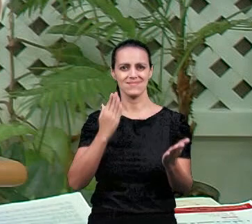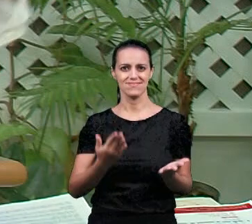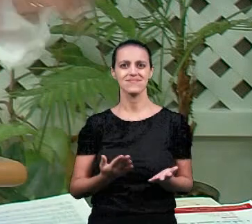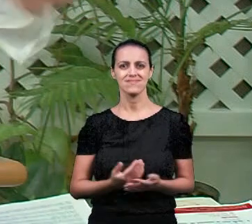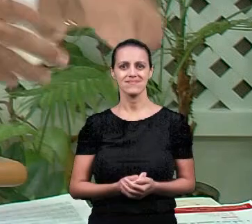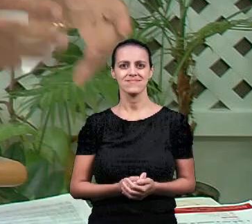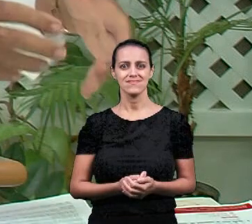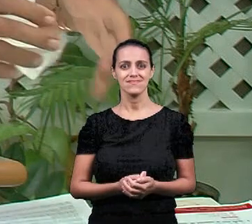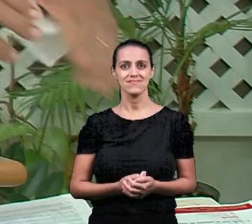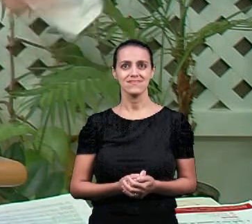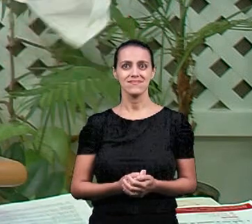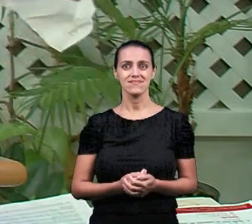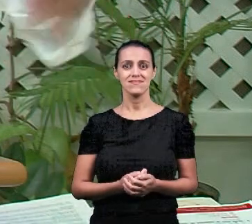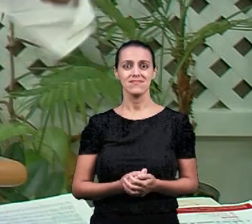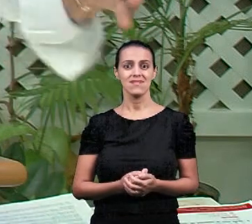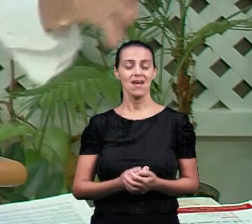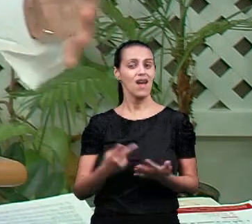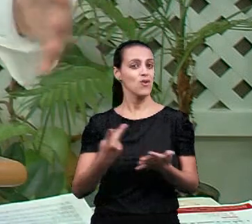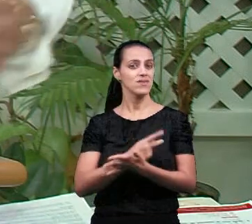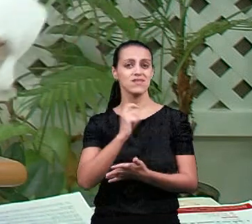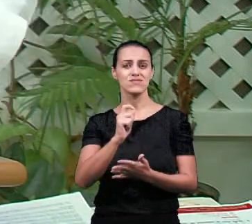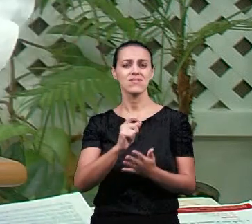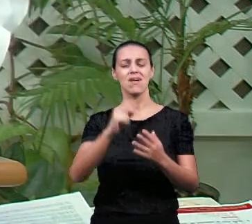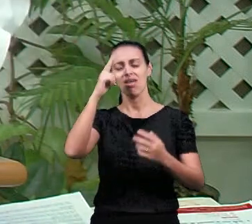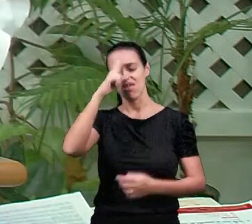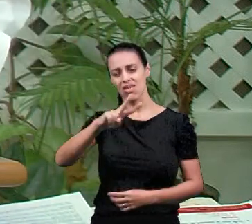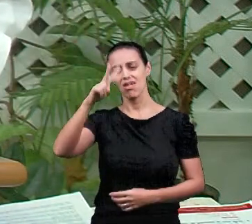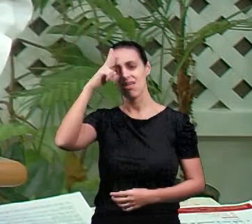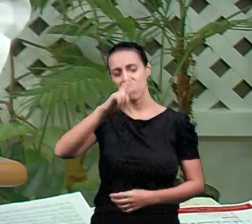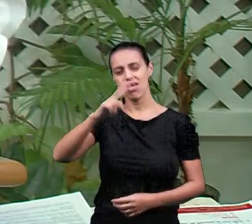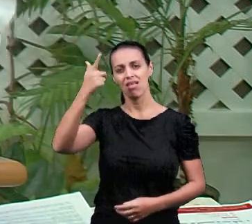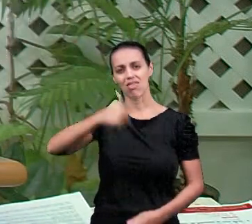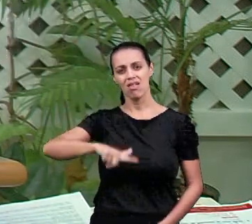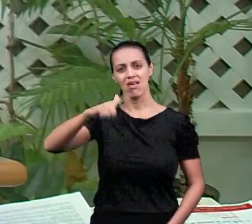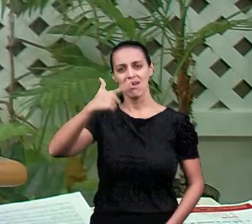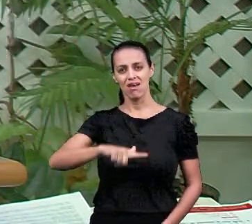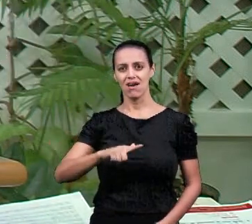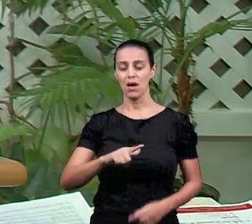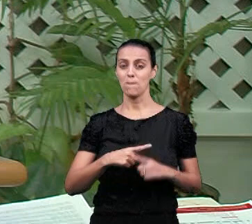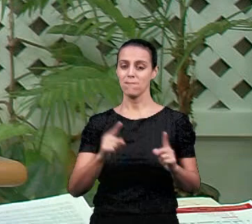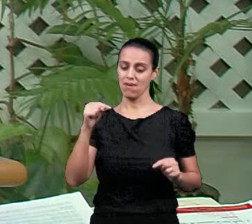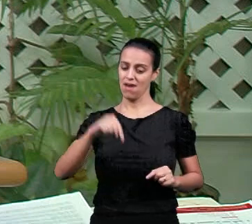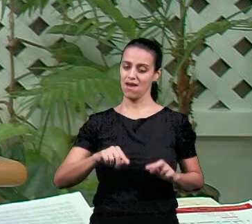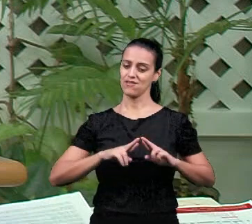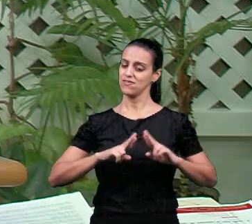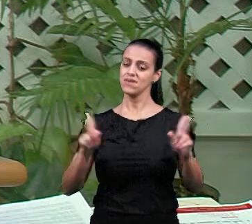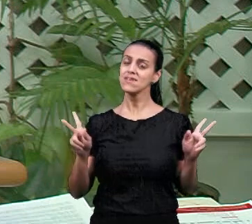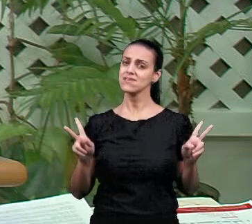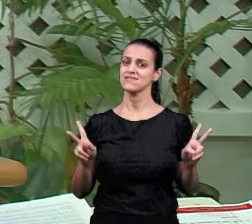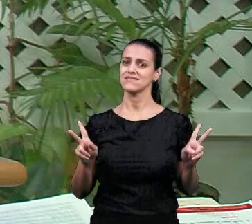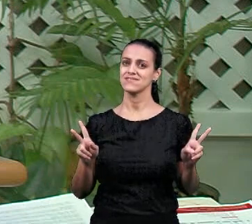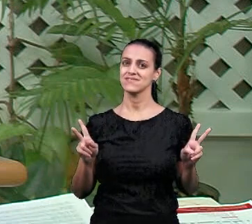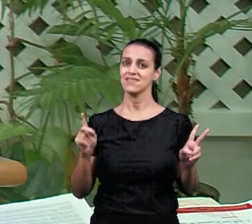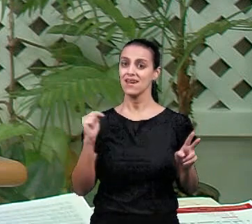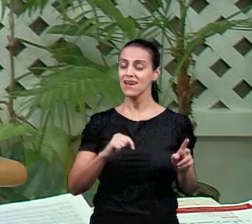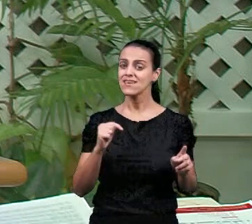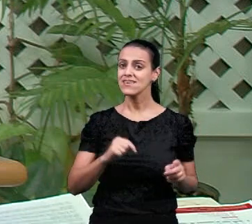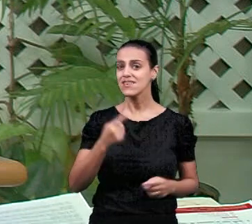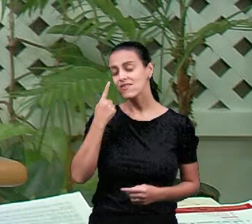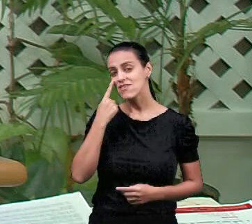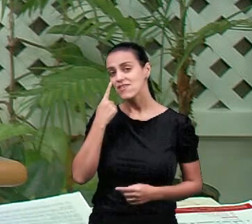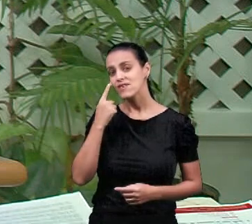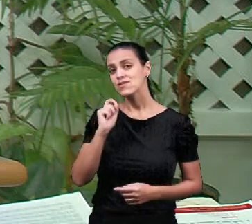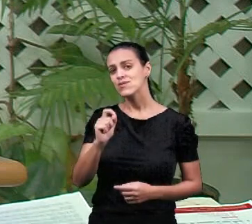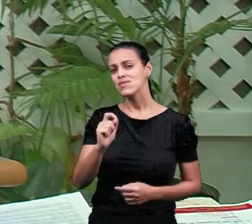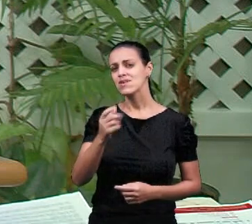l'évangile est ça. Il raconte une histoire et des répétitions. Ici, non. Ici, nous sommes en train de voir les